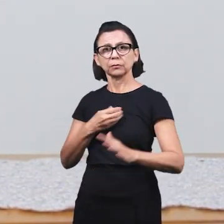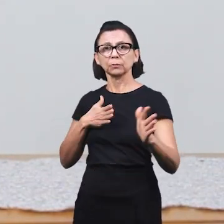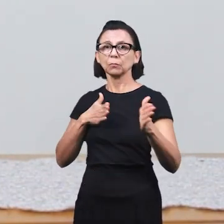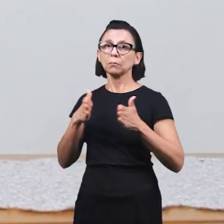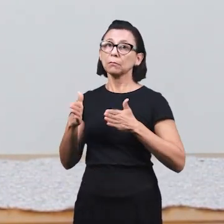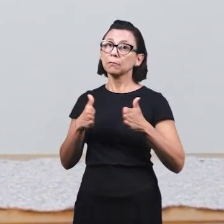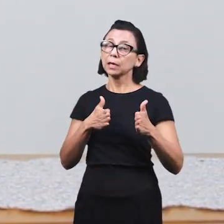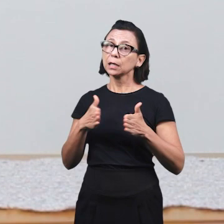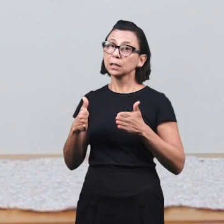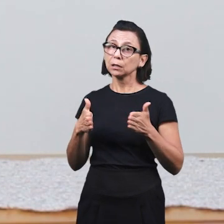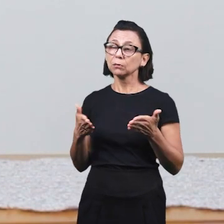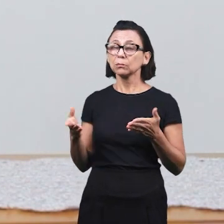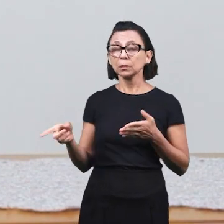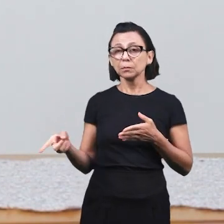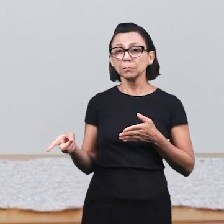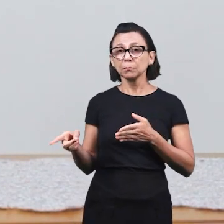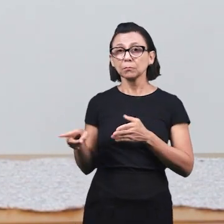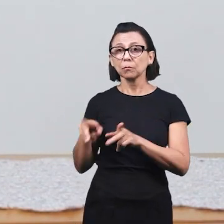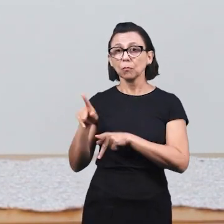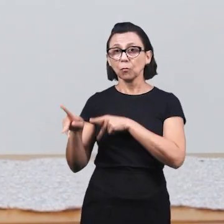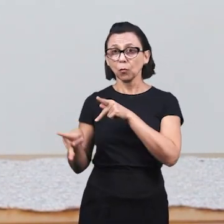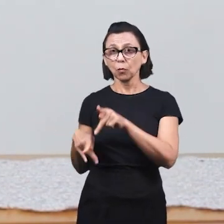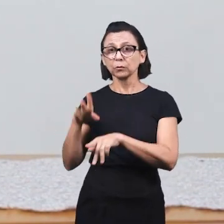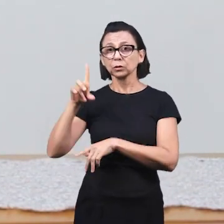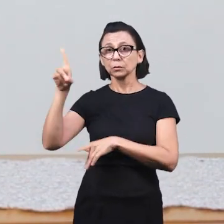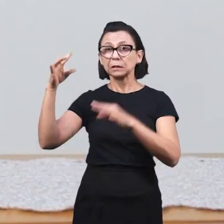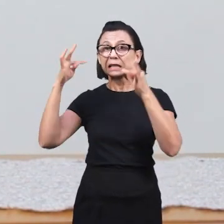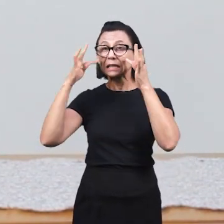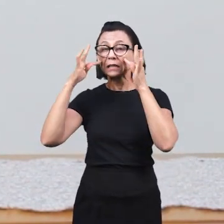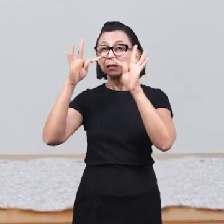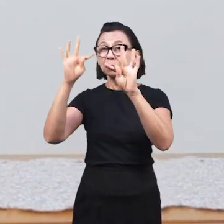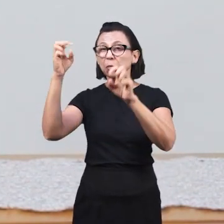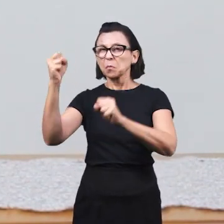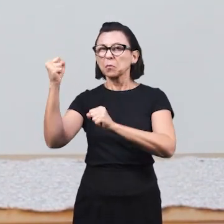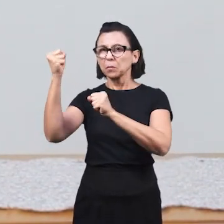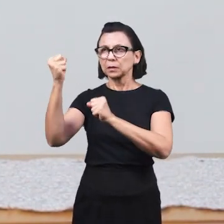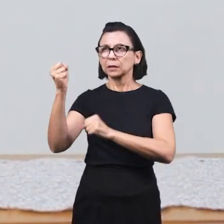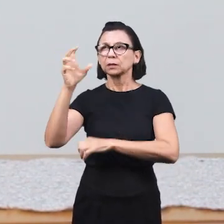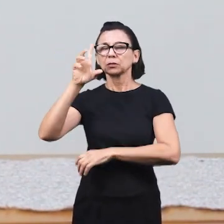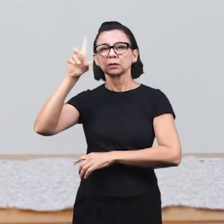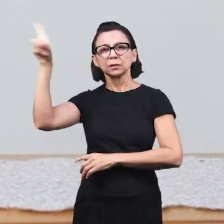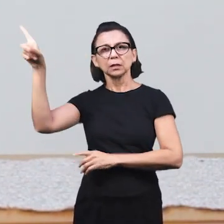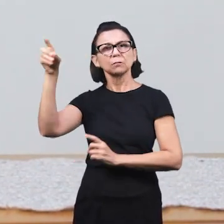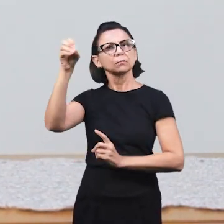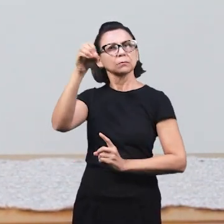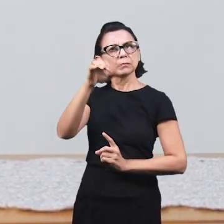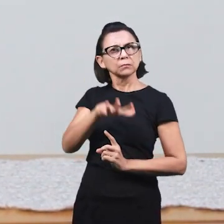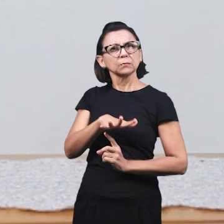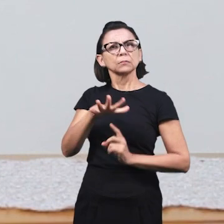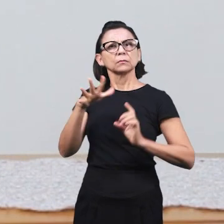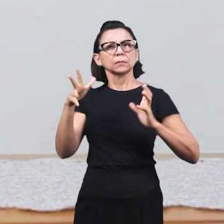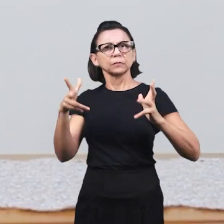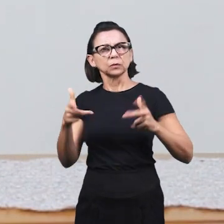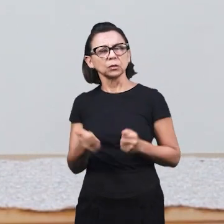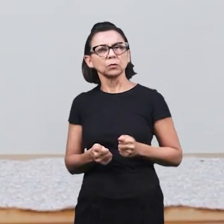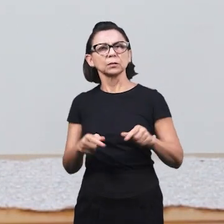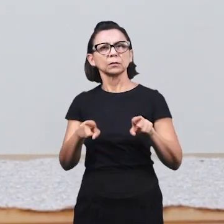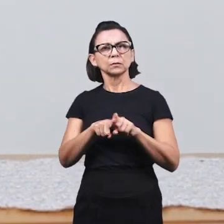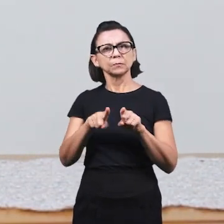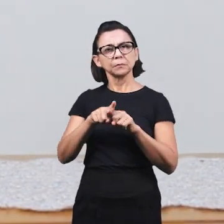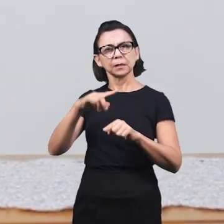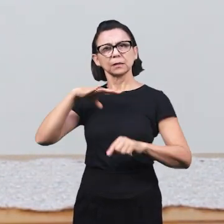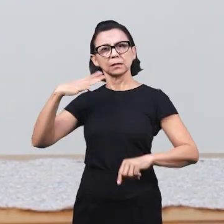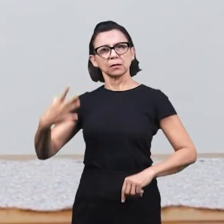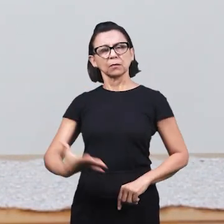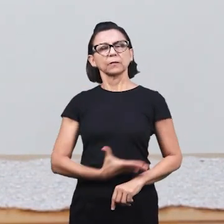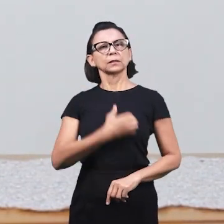время. Время, когда церковь может свидетельствовать о силе Божьей в своей жизни, о Его чудной